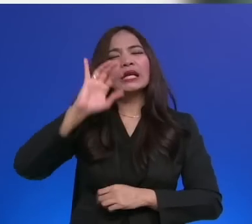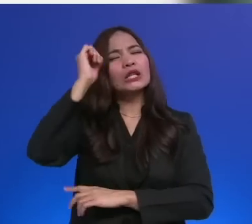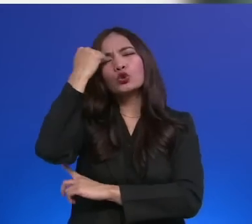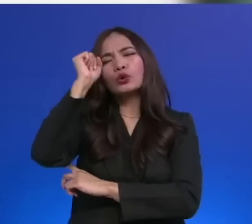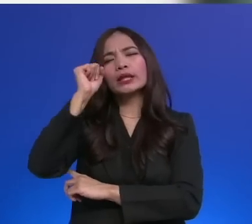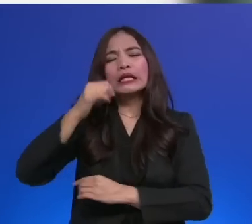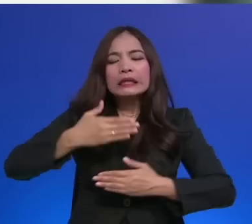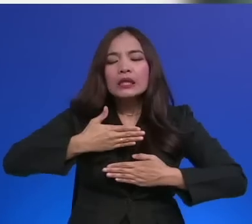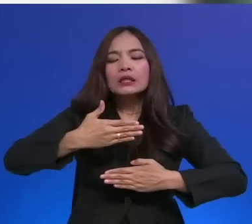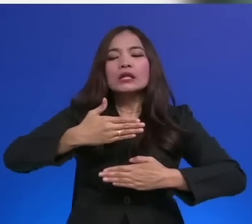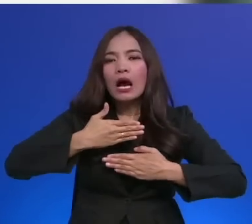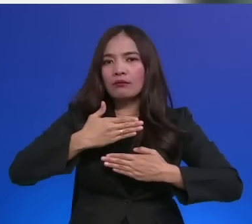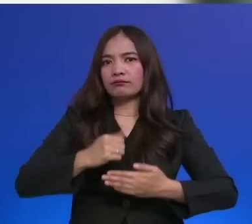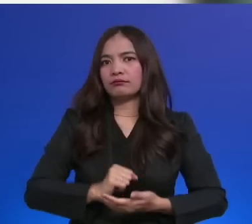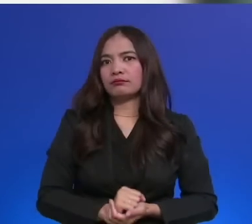ya.